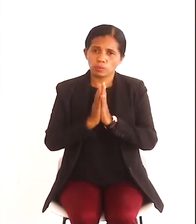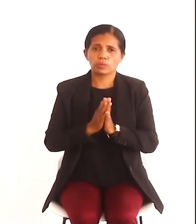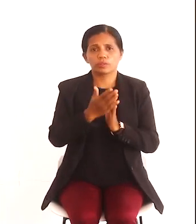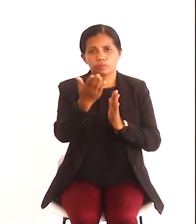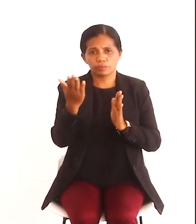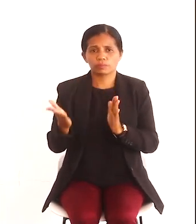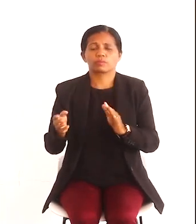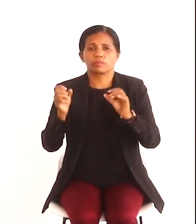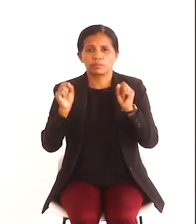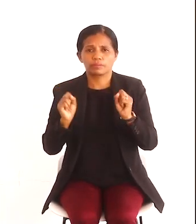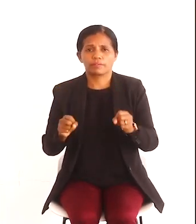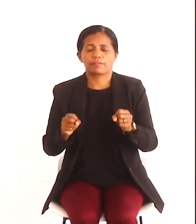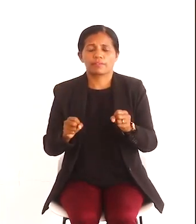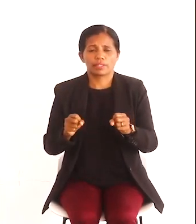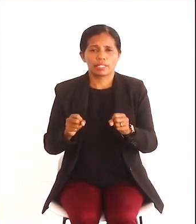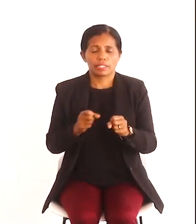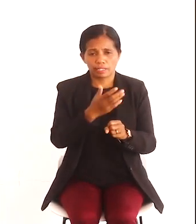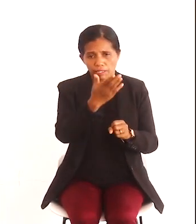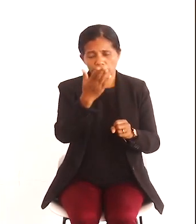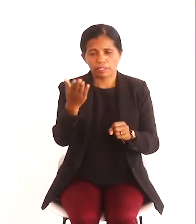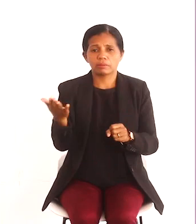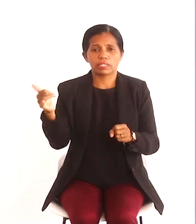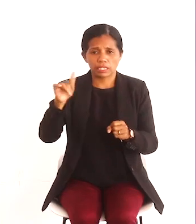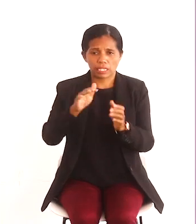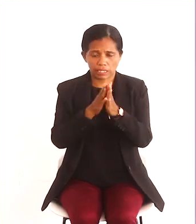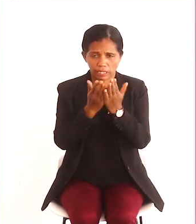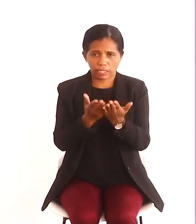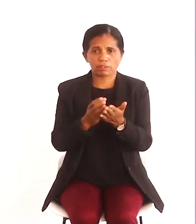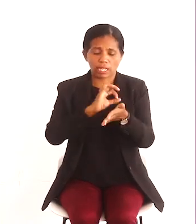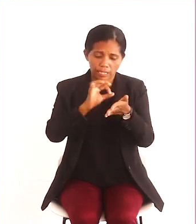desenya reta numerika iha alin siranya kadernu hanesan ne.